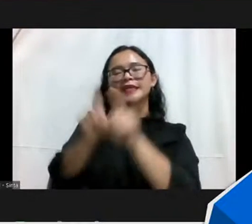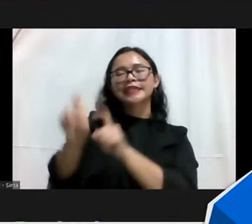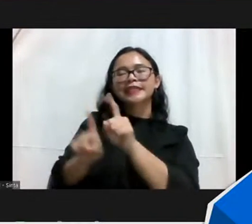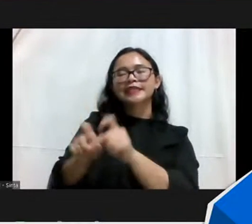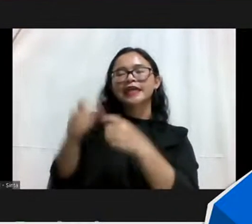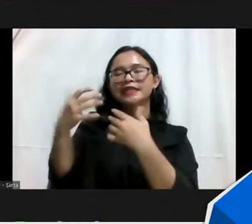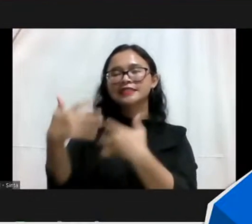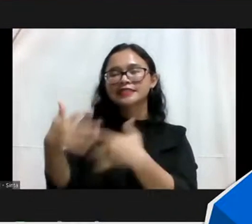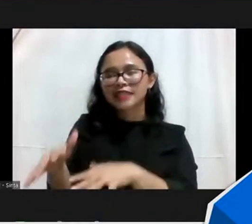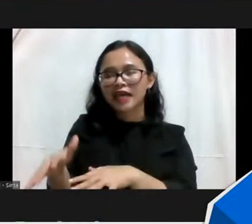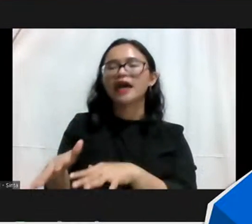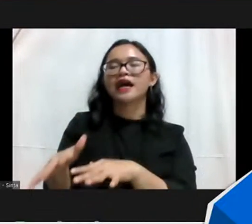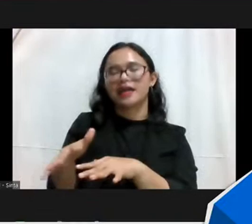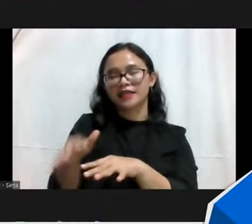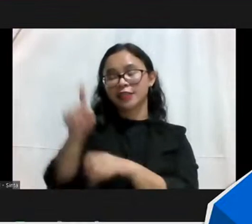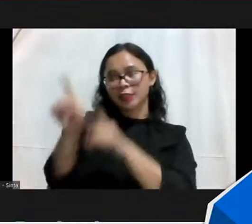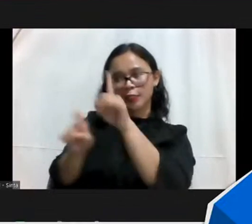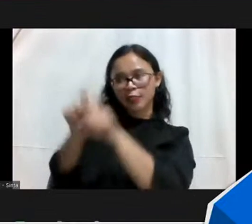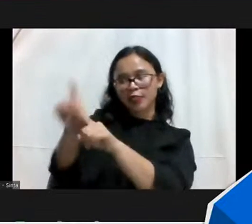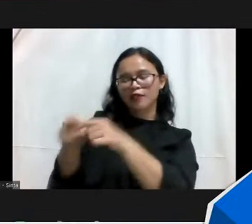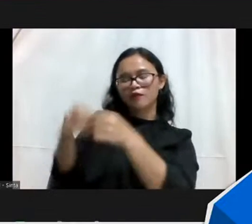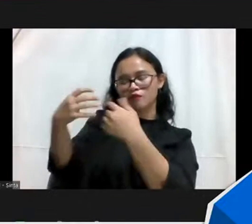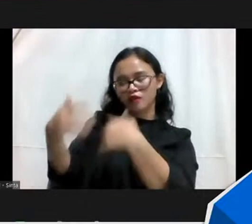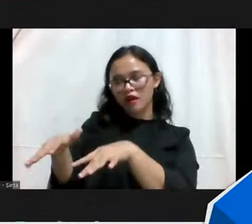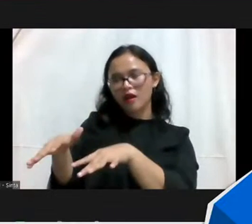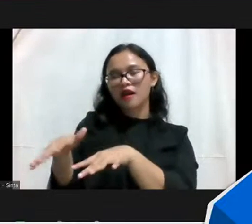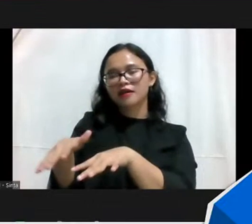from and Lorenzo